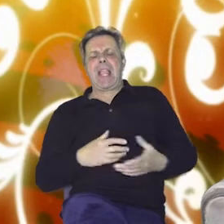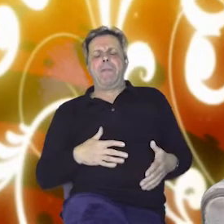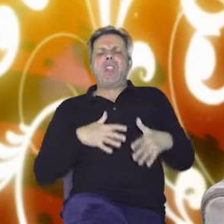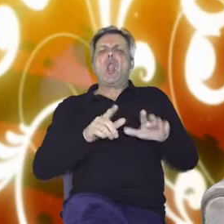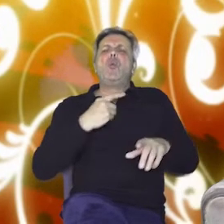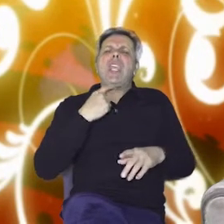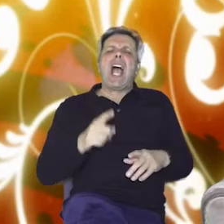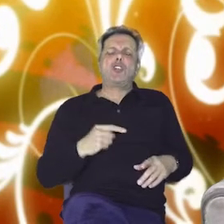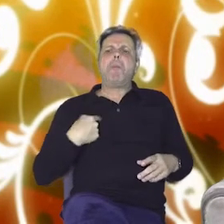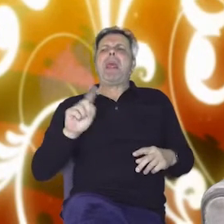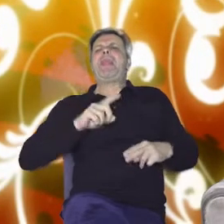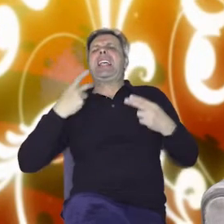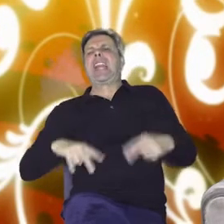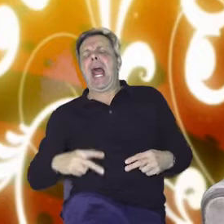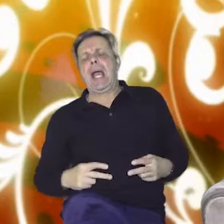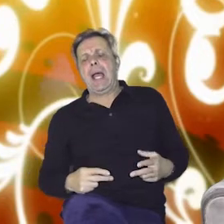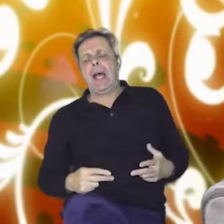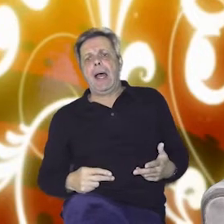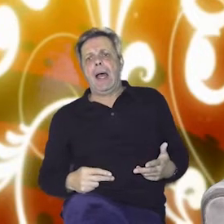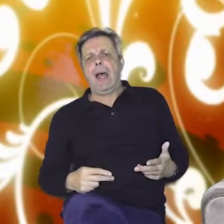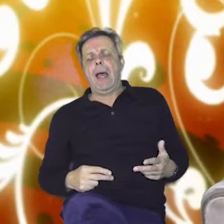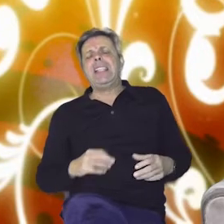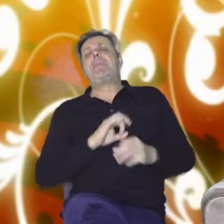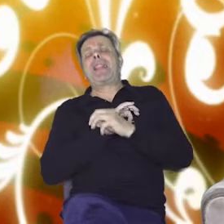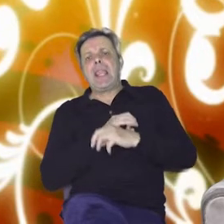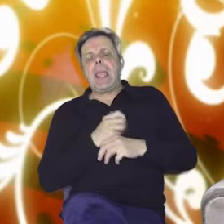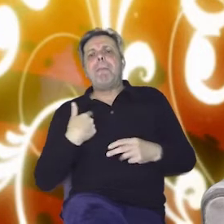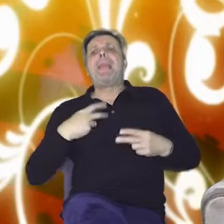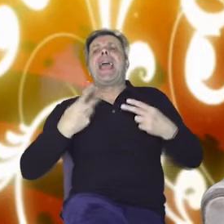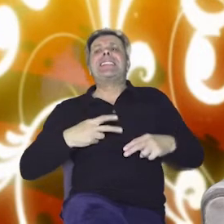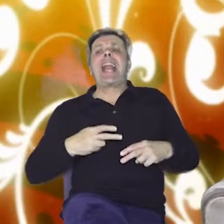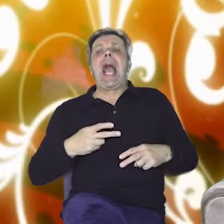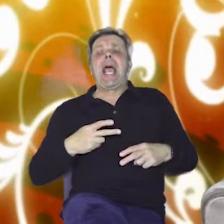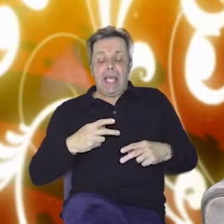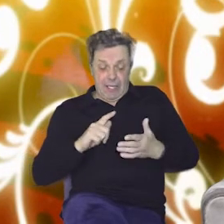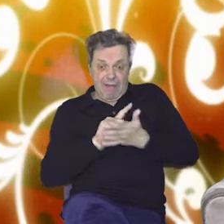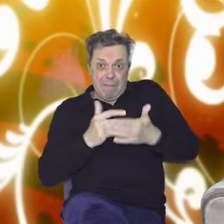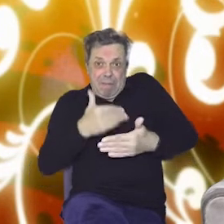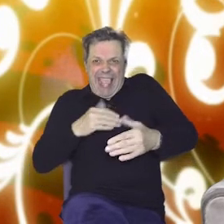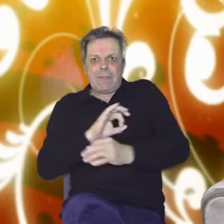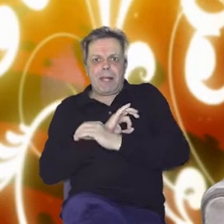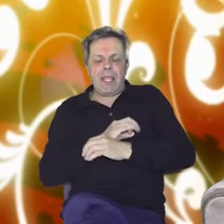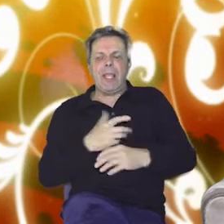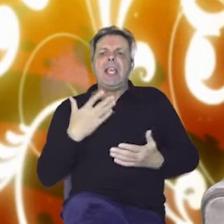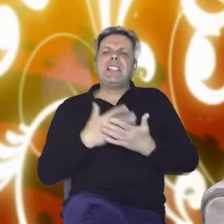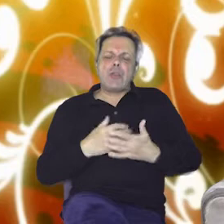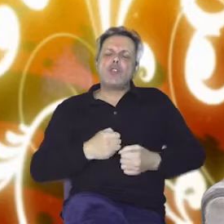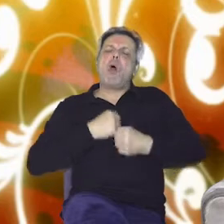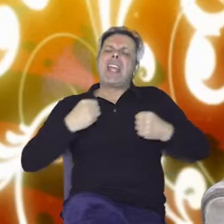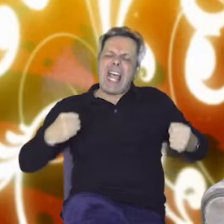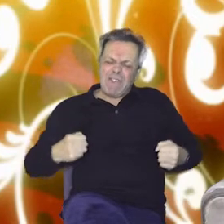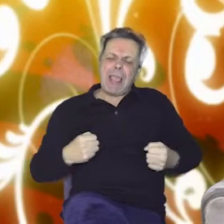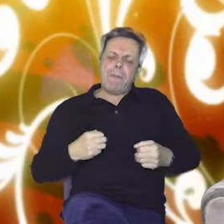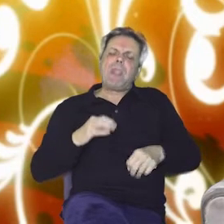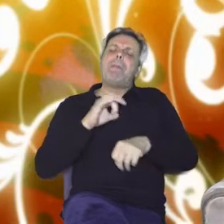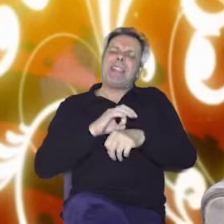nije me strah smrti, strah me umiranja. I zato smo i razvili palijativnu medicinu i